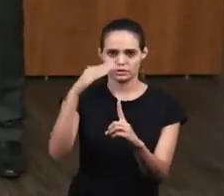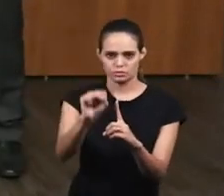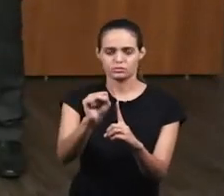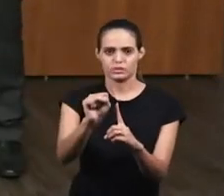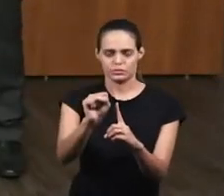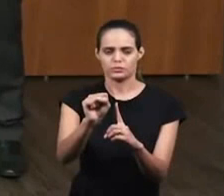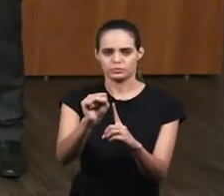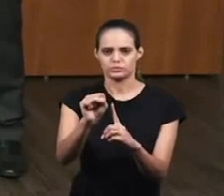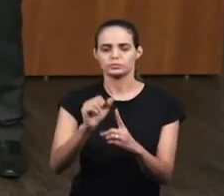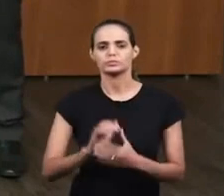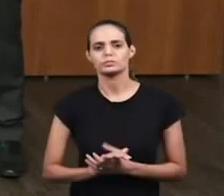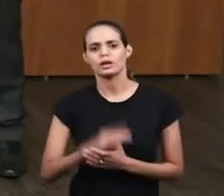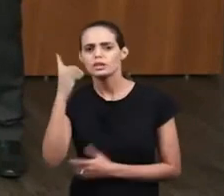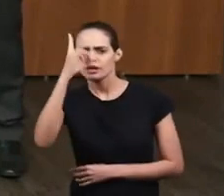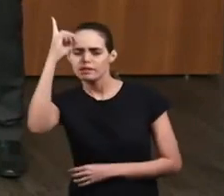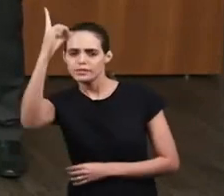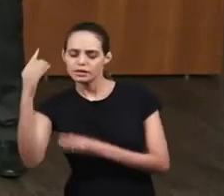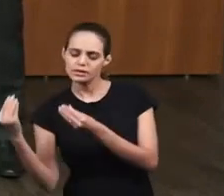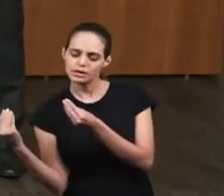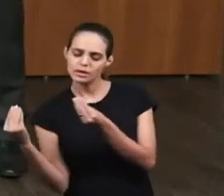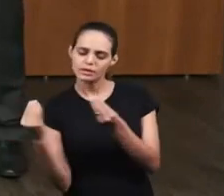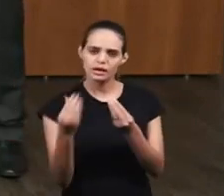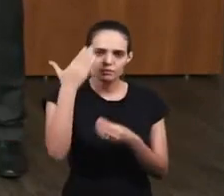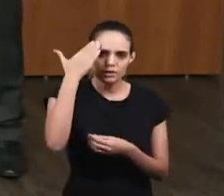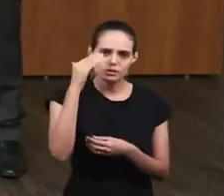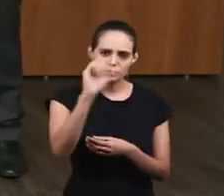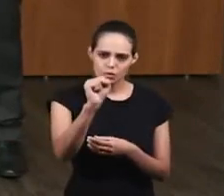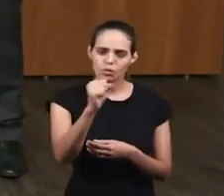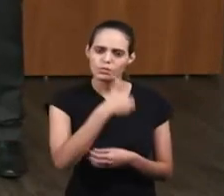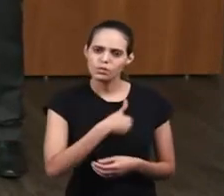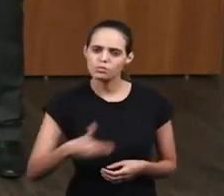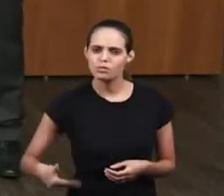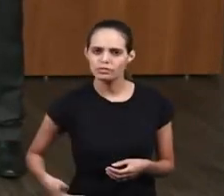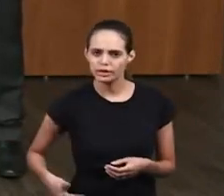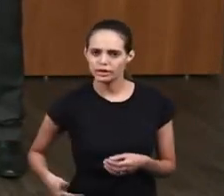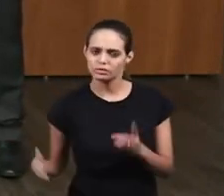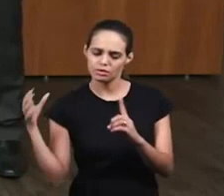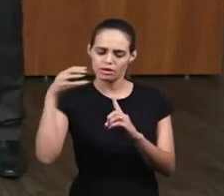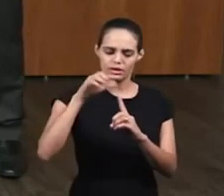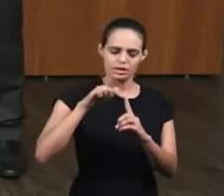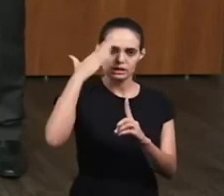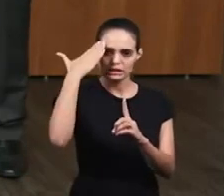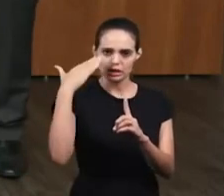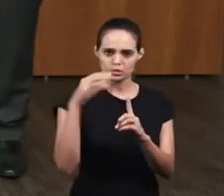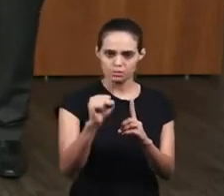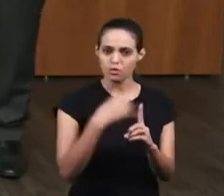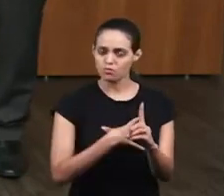In diesem Augenblick, als David die Regierung an Salomon übergibt, dies war sein größter